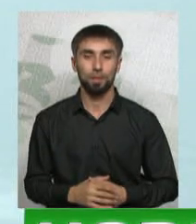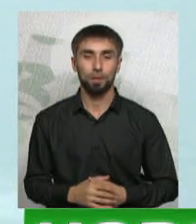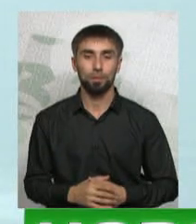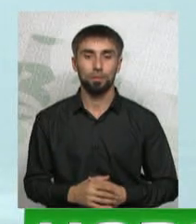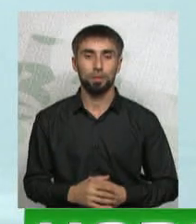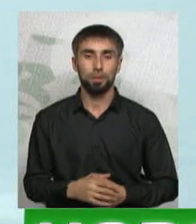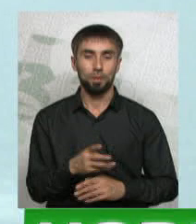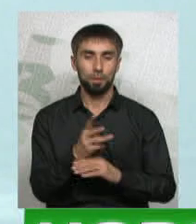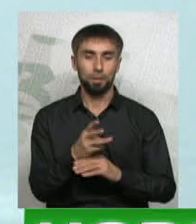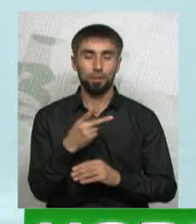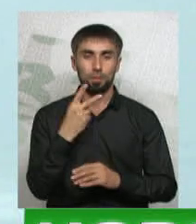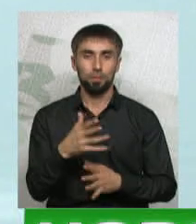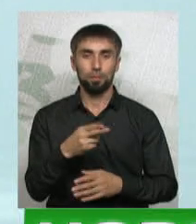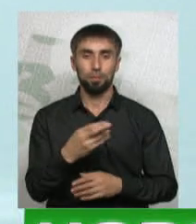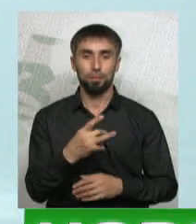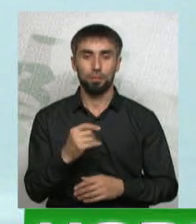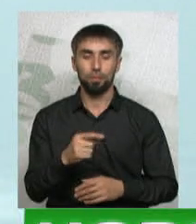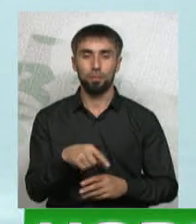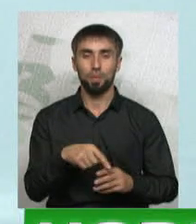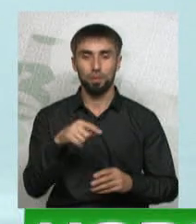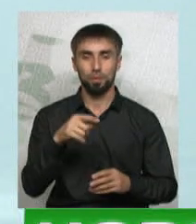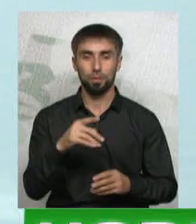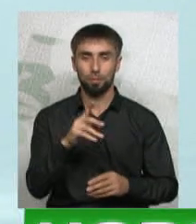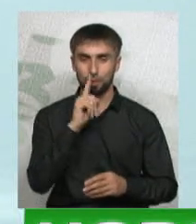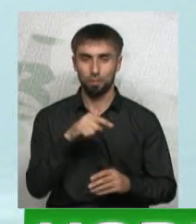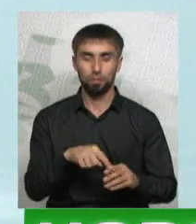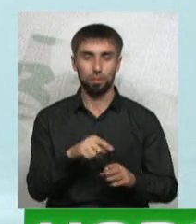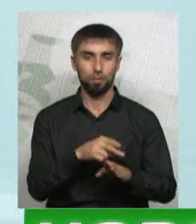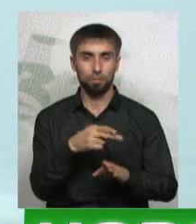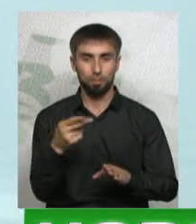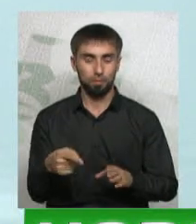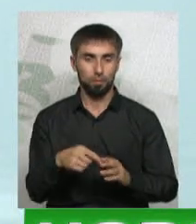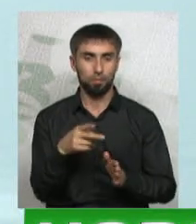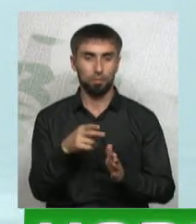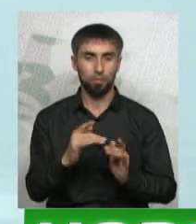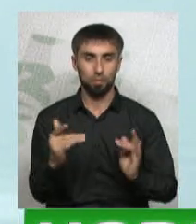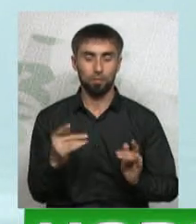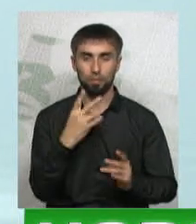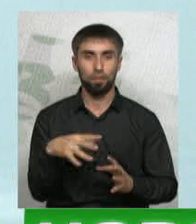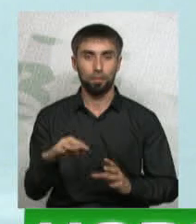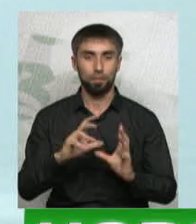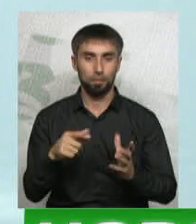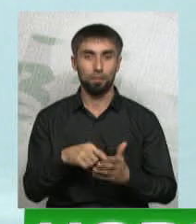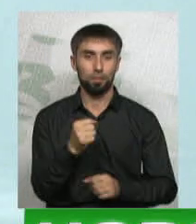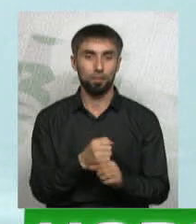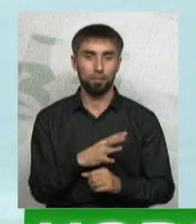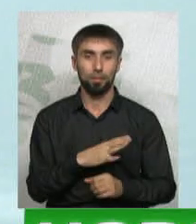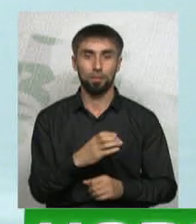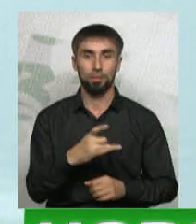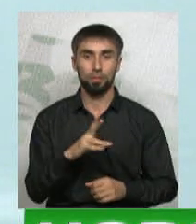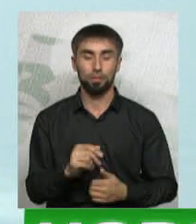горящих рядом цистерны с топливом, облетел весь мир. Именно на это была сделана